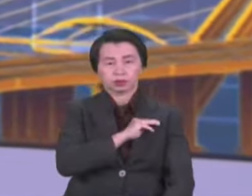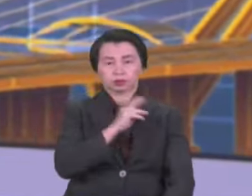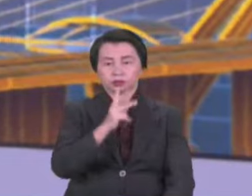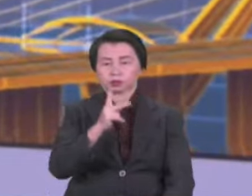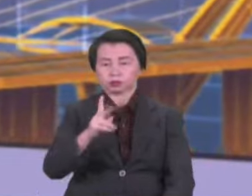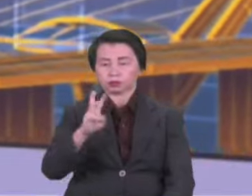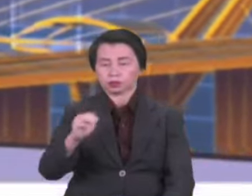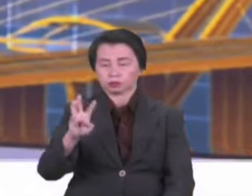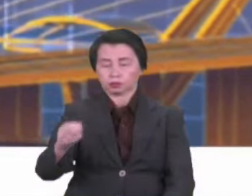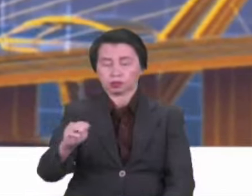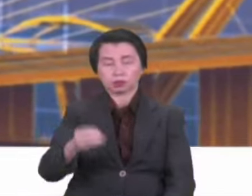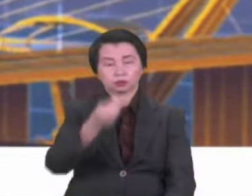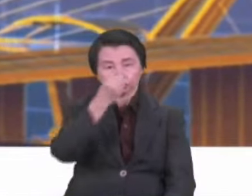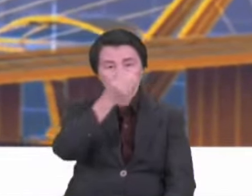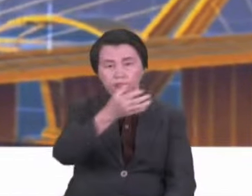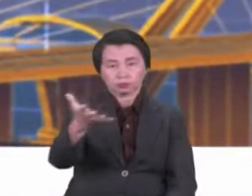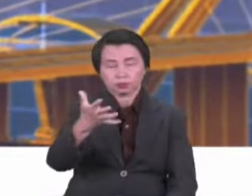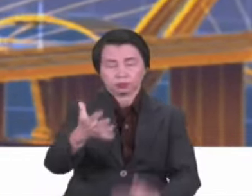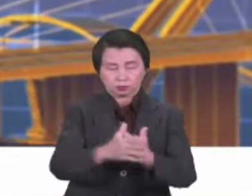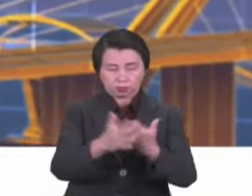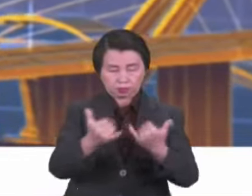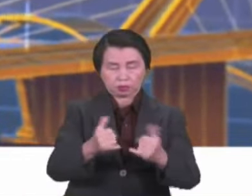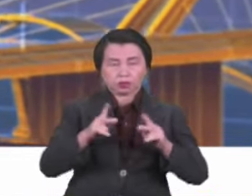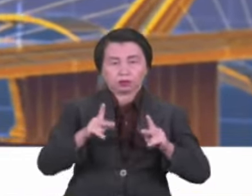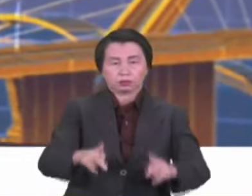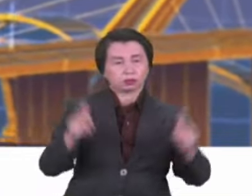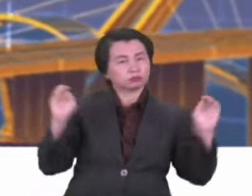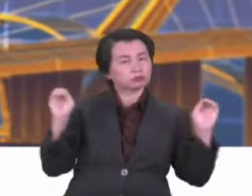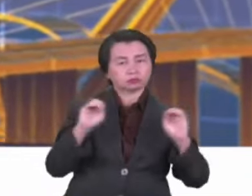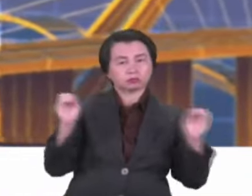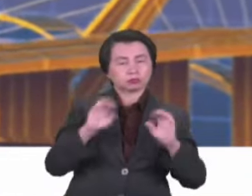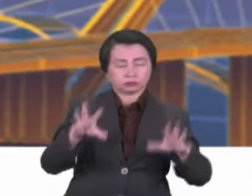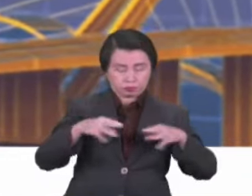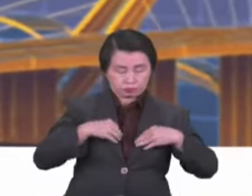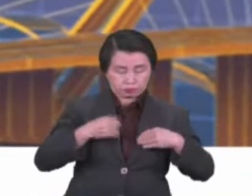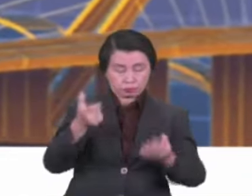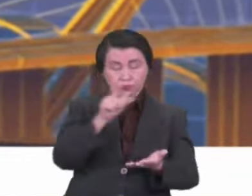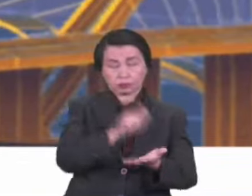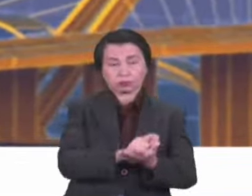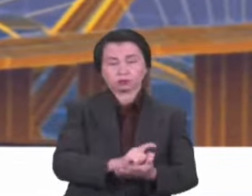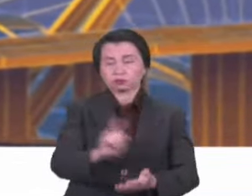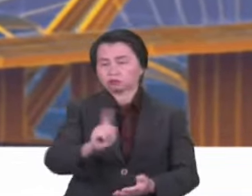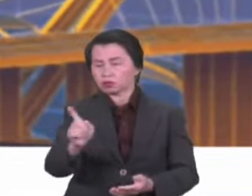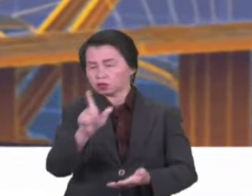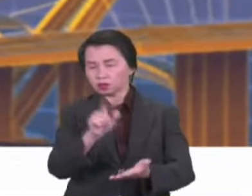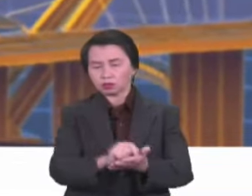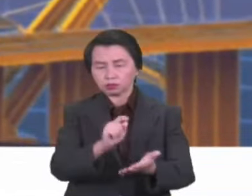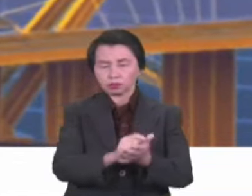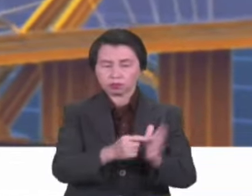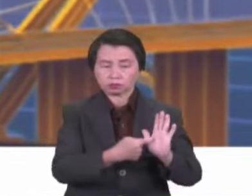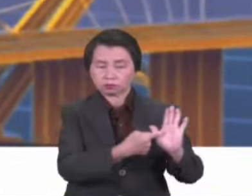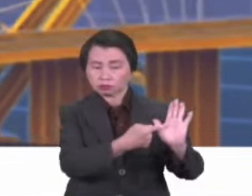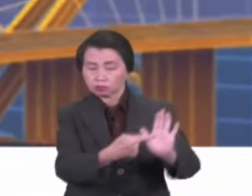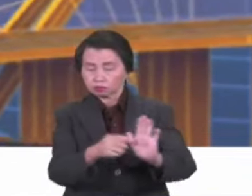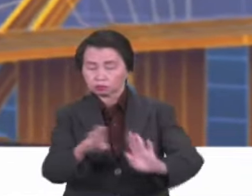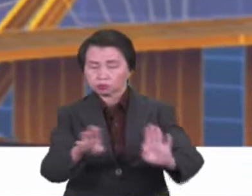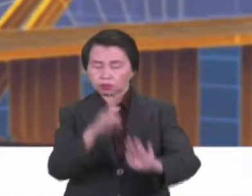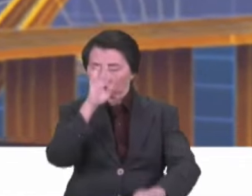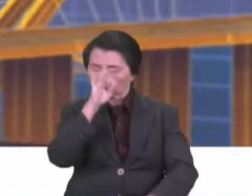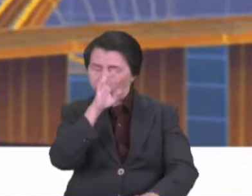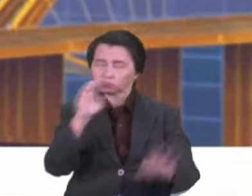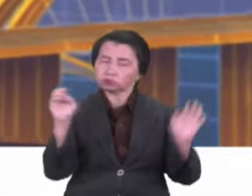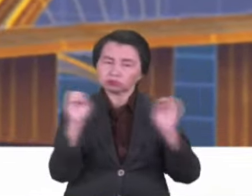Multimedia Tan Sri Anwar Musa memberitahu sehingga kini pihaknya tidak menerima sebarang laporan mengenai mana-mana media yang menyiarkan berita-berita